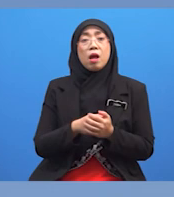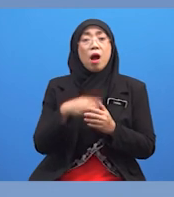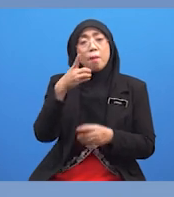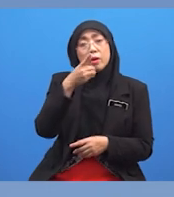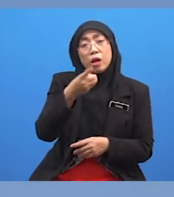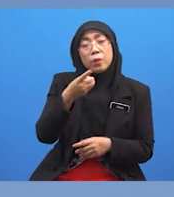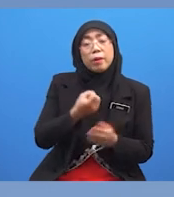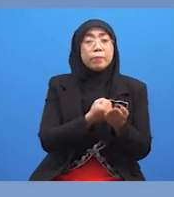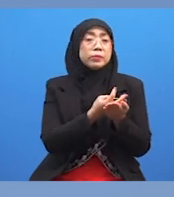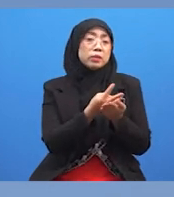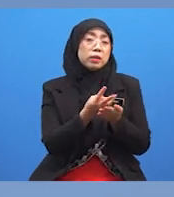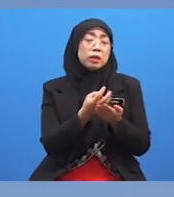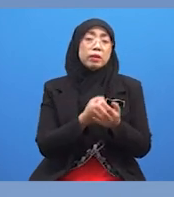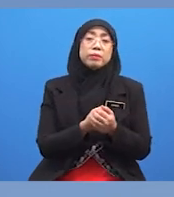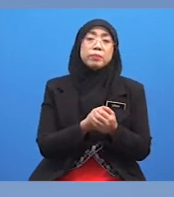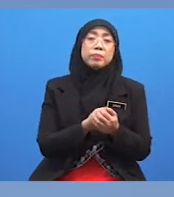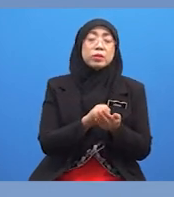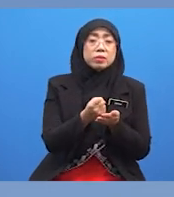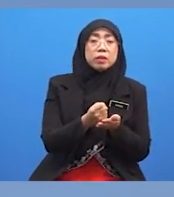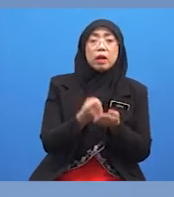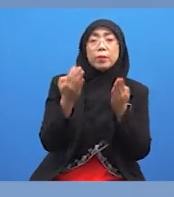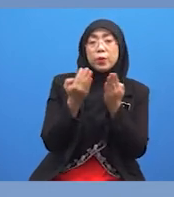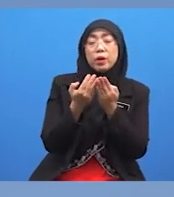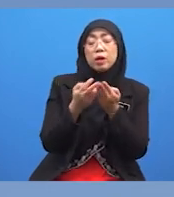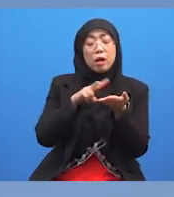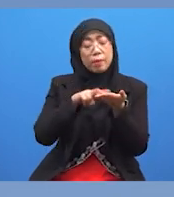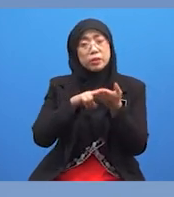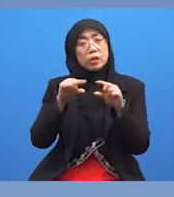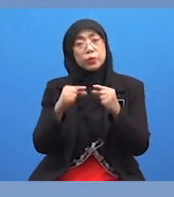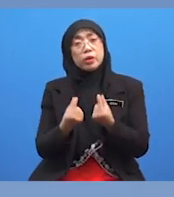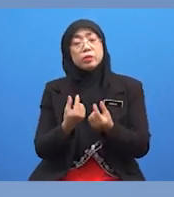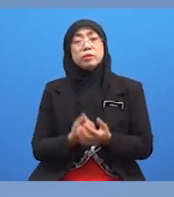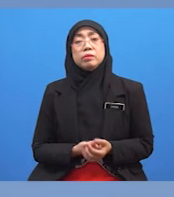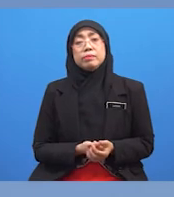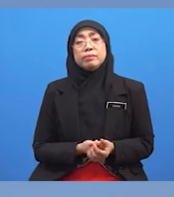bersedekah, bersolat, berdoa dan membaca Al-Quran.